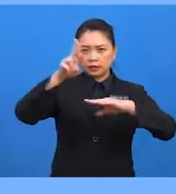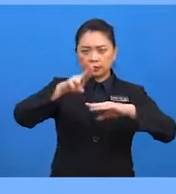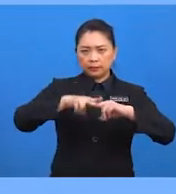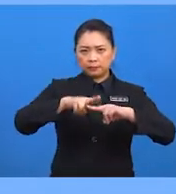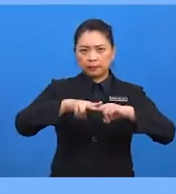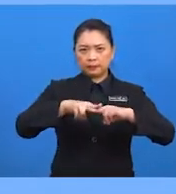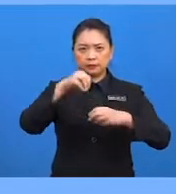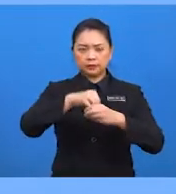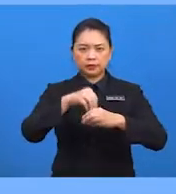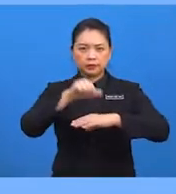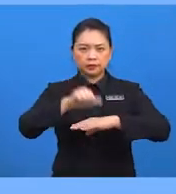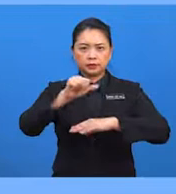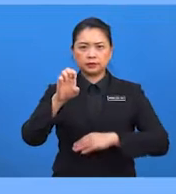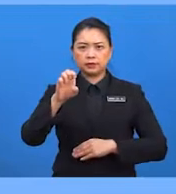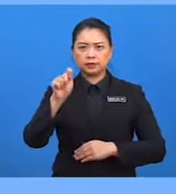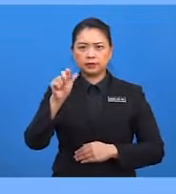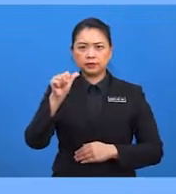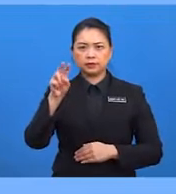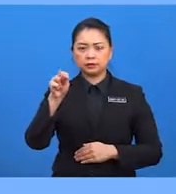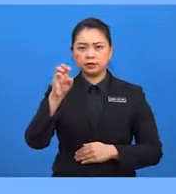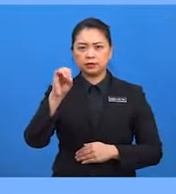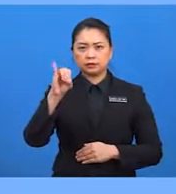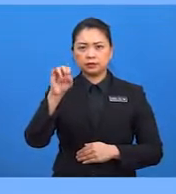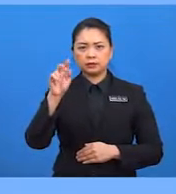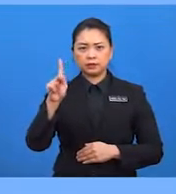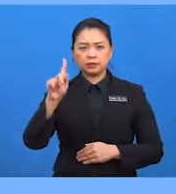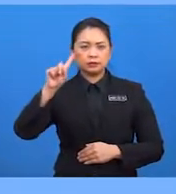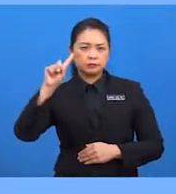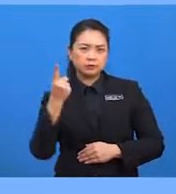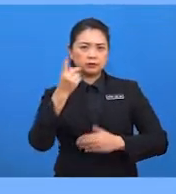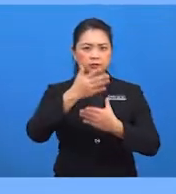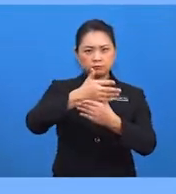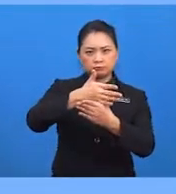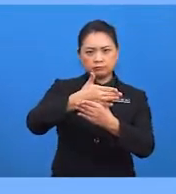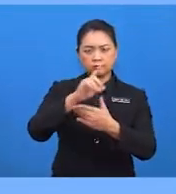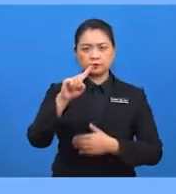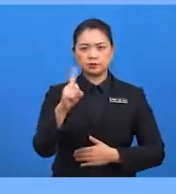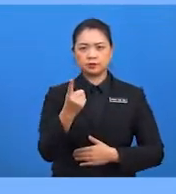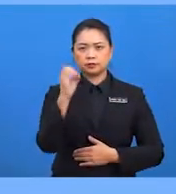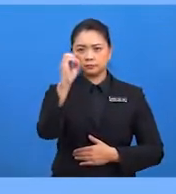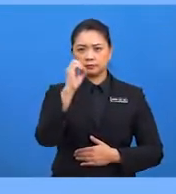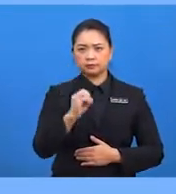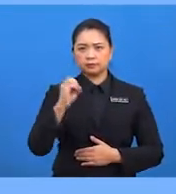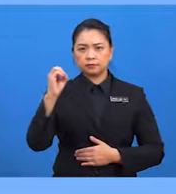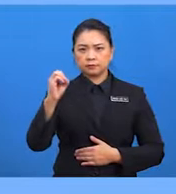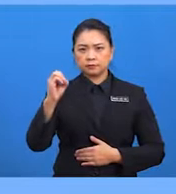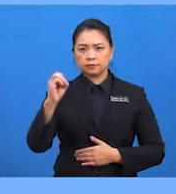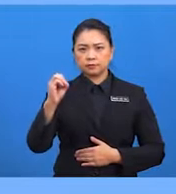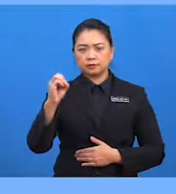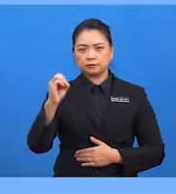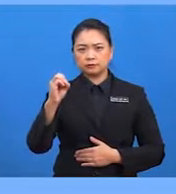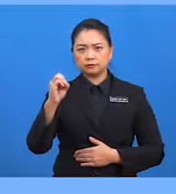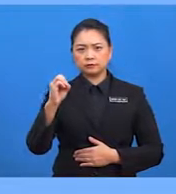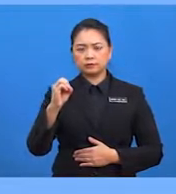dalam asid etanoik glasial hanya sebahagian sahaja molekul asid etanoik